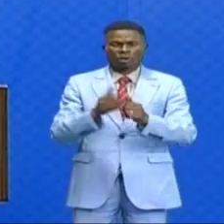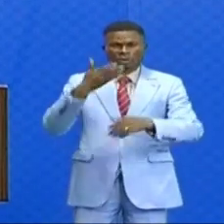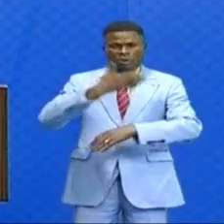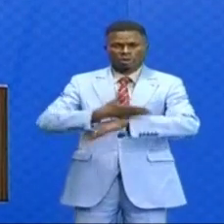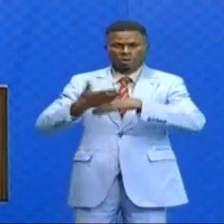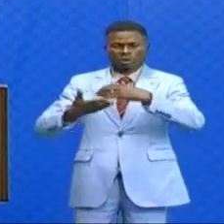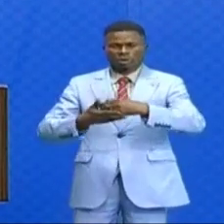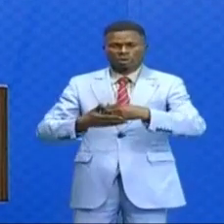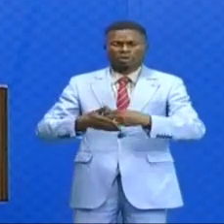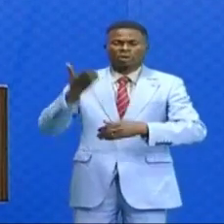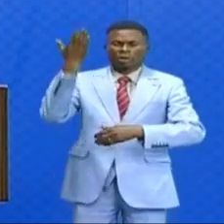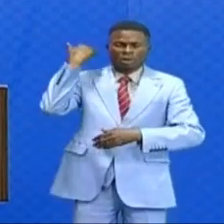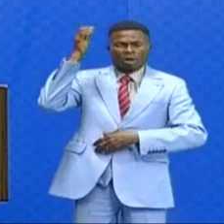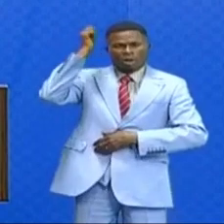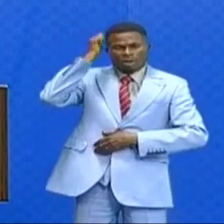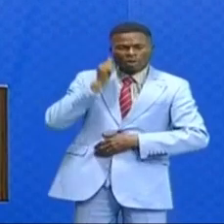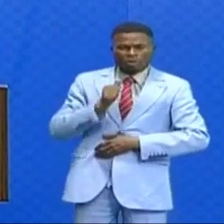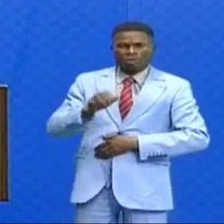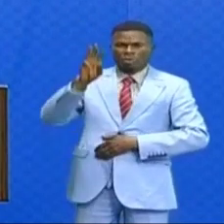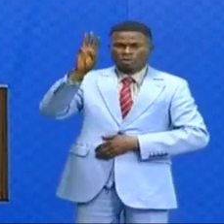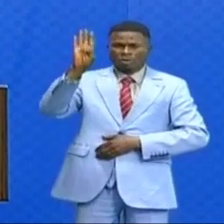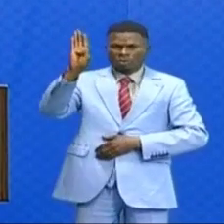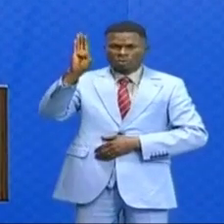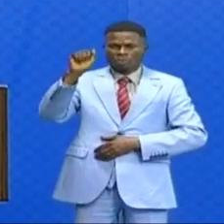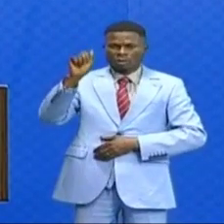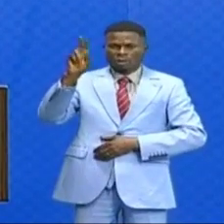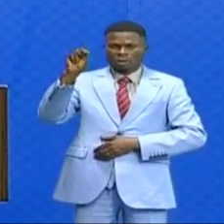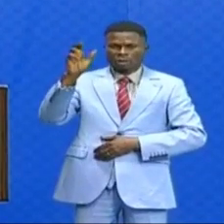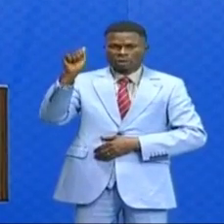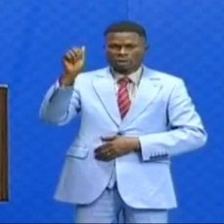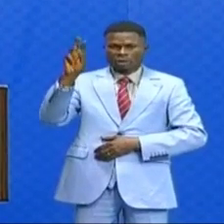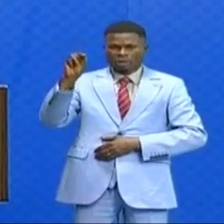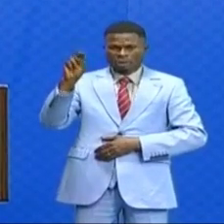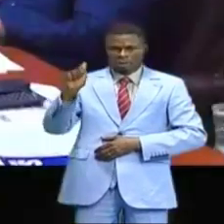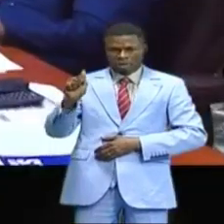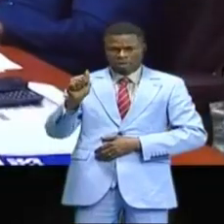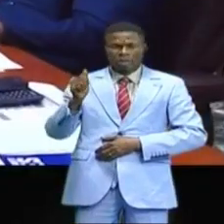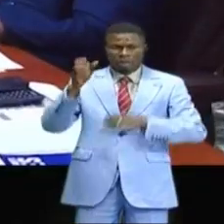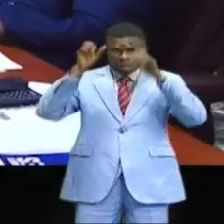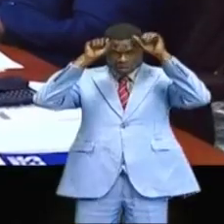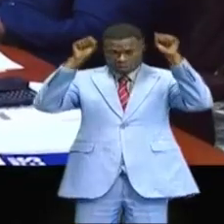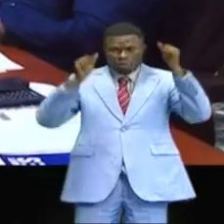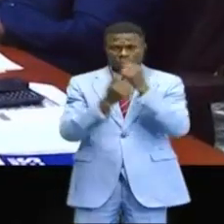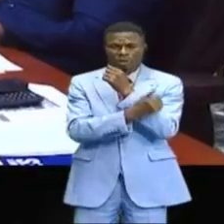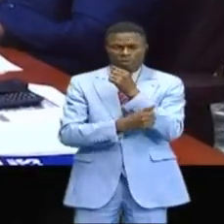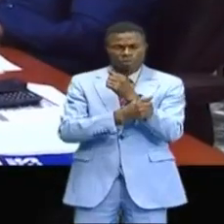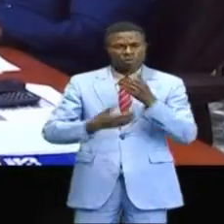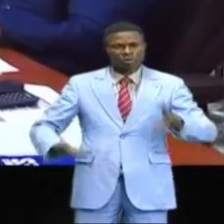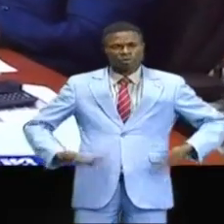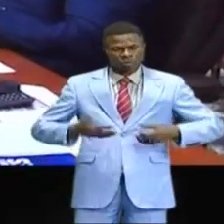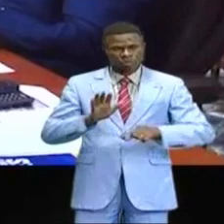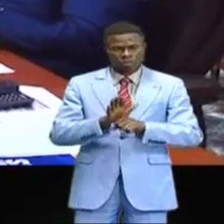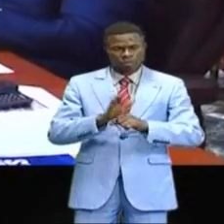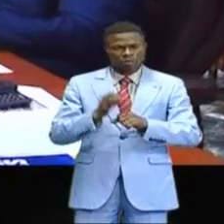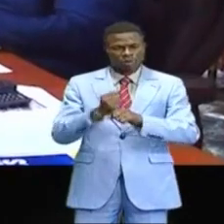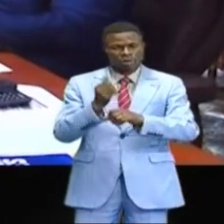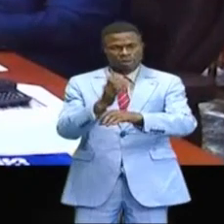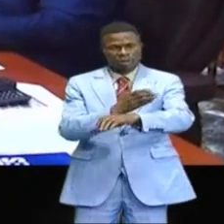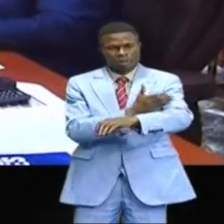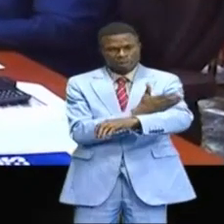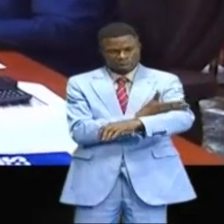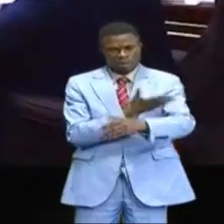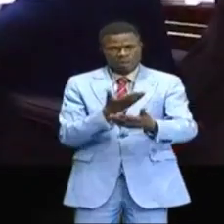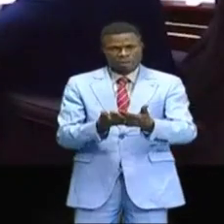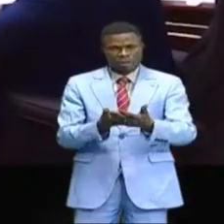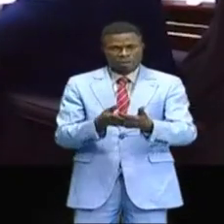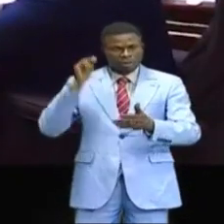du port en eau profonde de Banana. Le président de la République a salué les avancées enregistrées